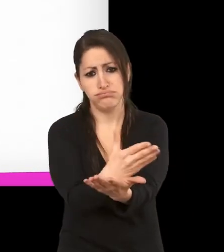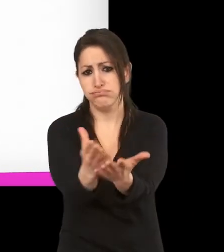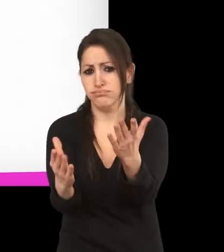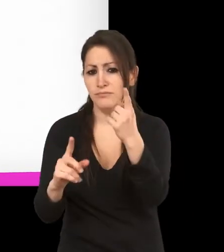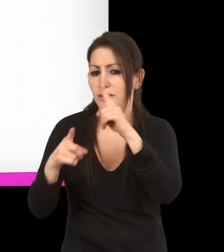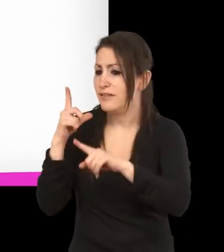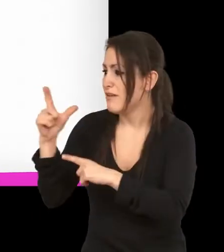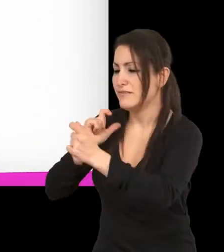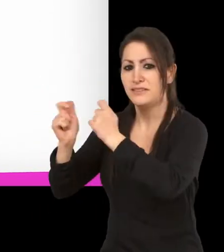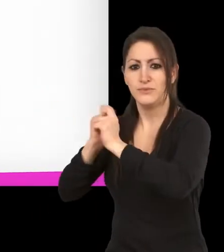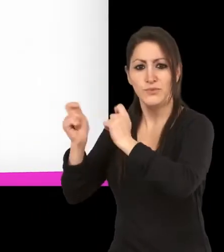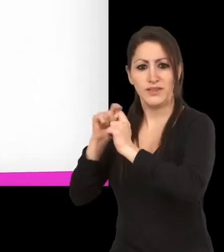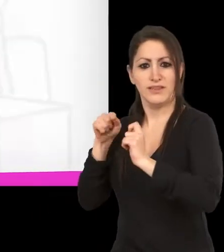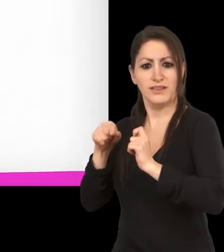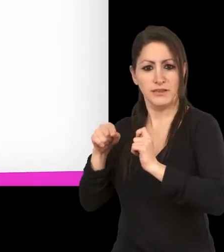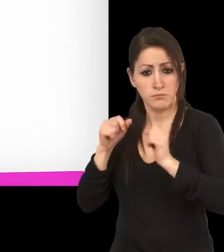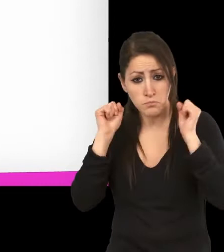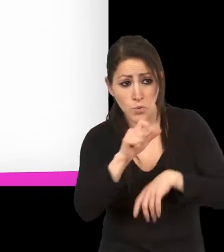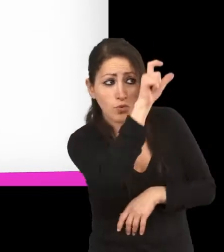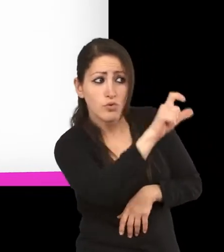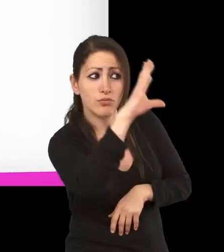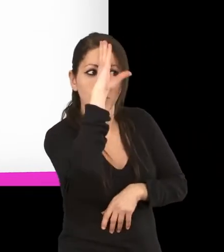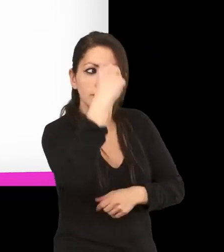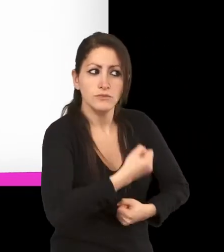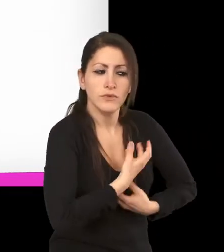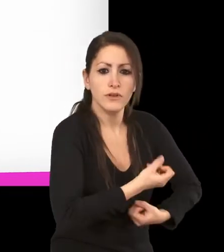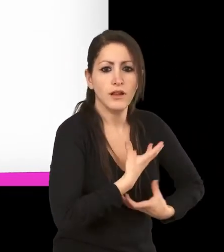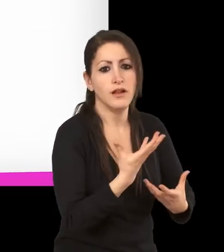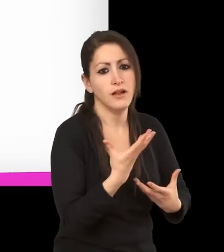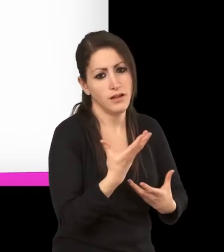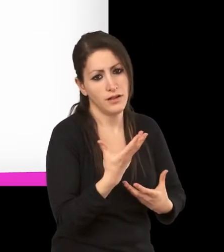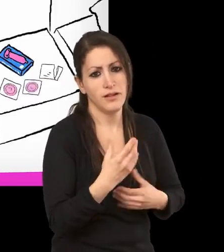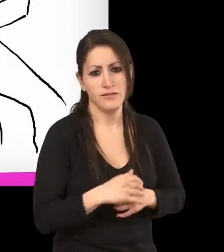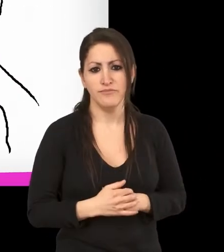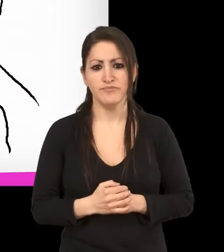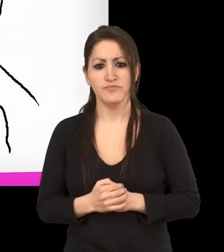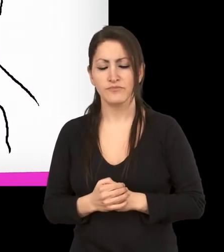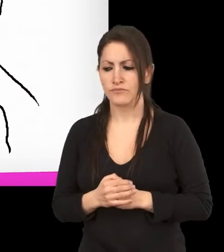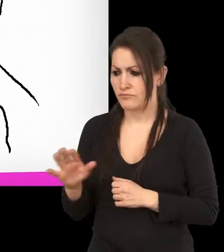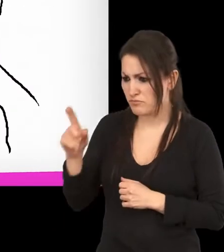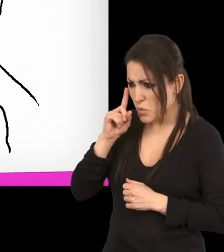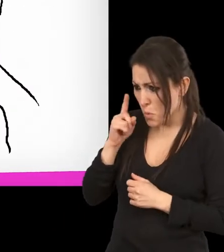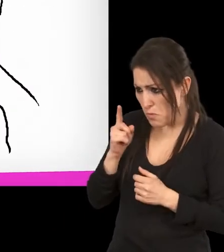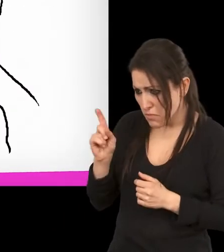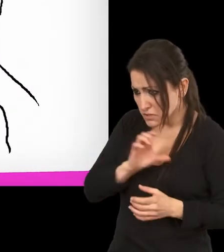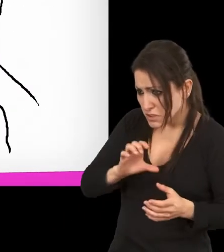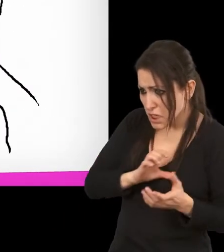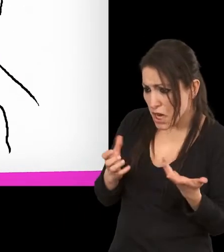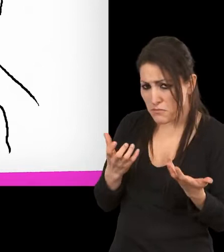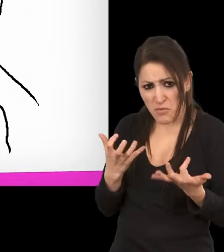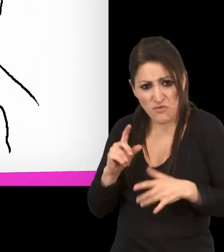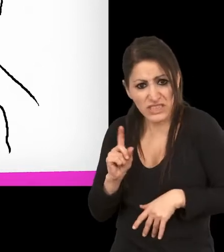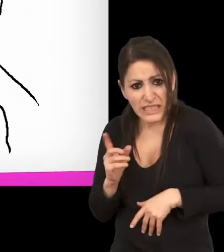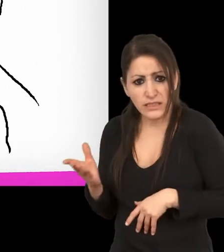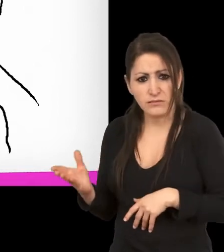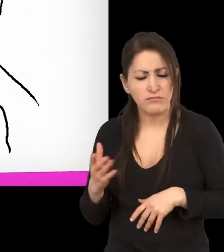l'important, c'est d'en parler avec son ou sa partenaire. On peut aussi en parler avec un professionnel si on le souhaite. Pourquoi t'as pas voulu tout à l'heure? T'as